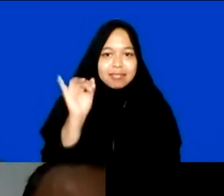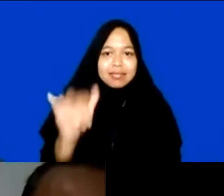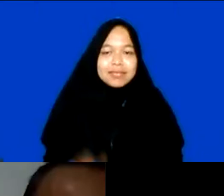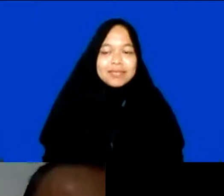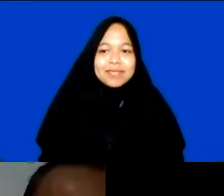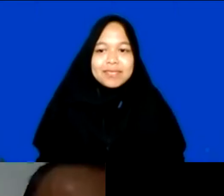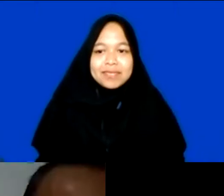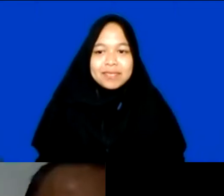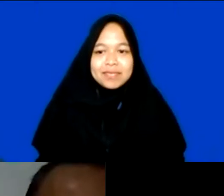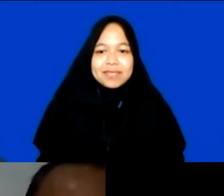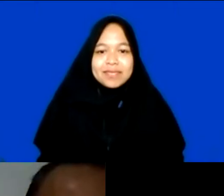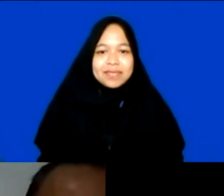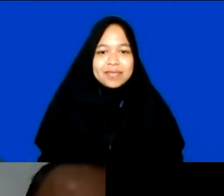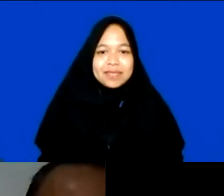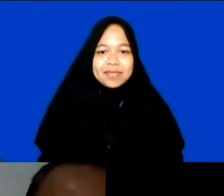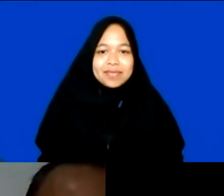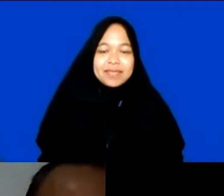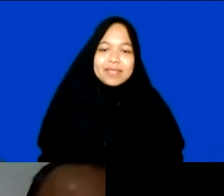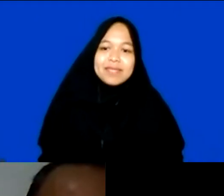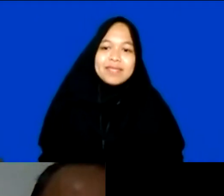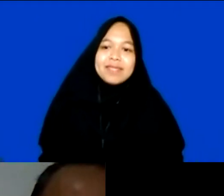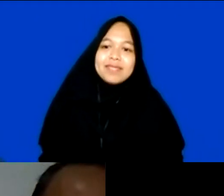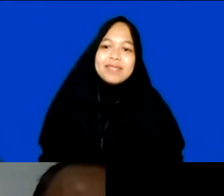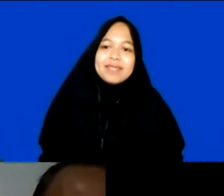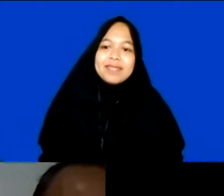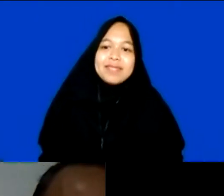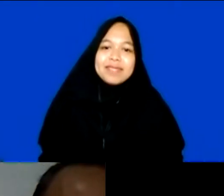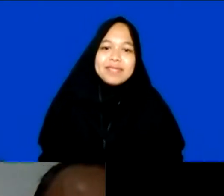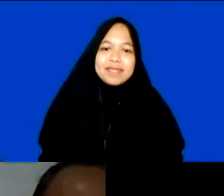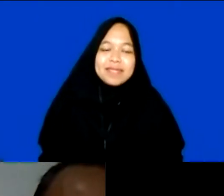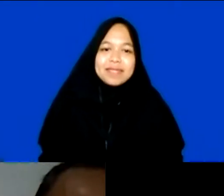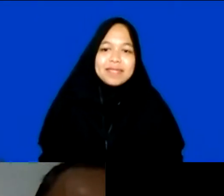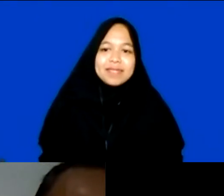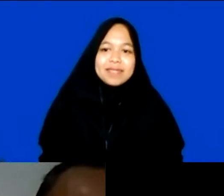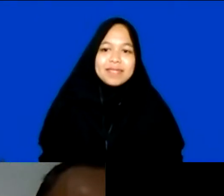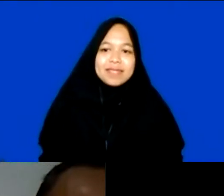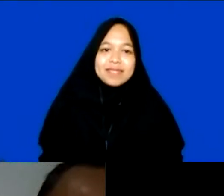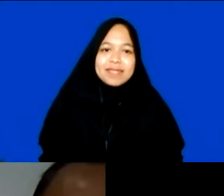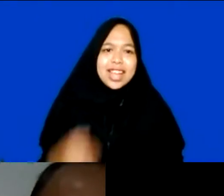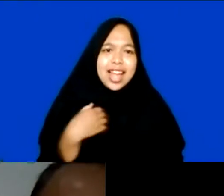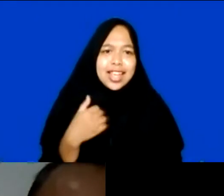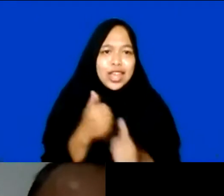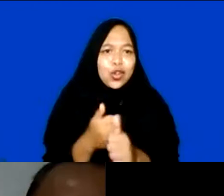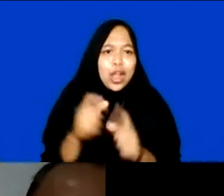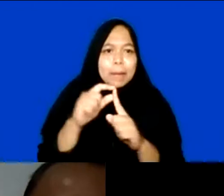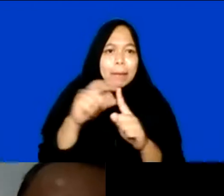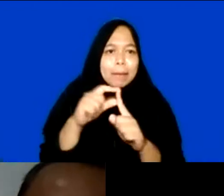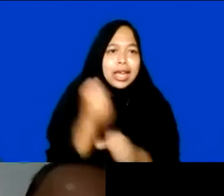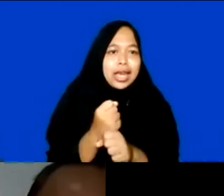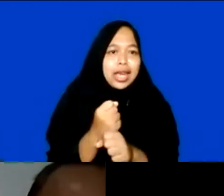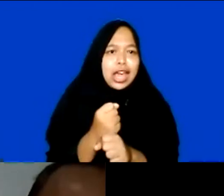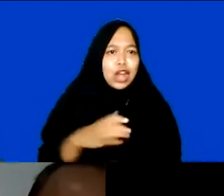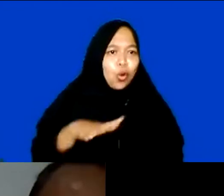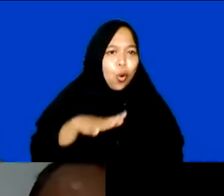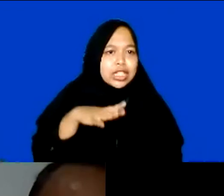ini lagi ya, Pak. Ini lagi saya ikut PPG di dosen-dosen UNY di, Pak. Okay. Jadi ini saya kuliah di sana,